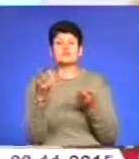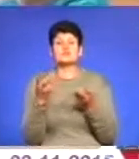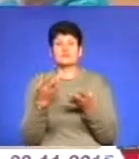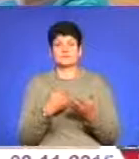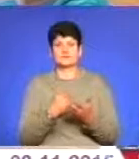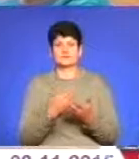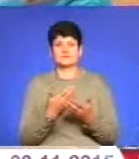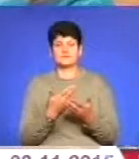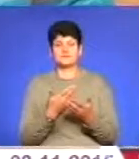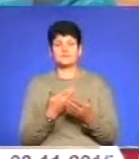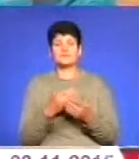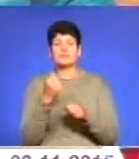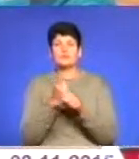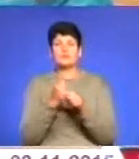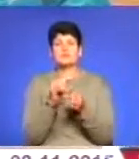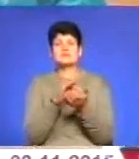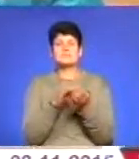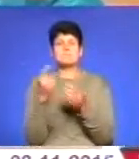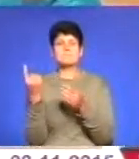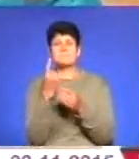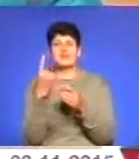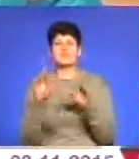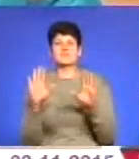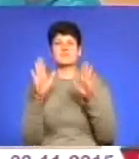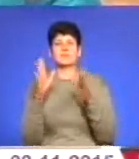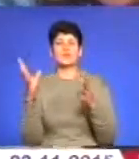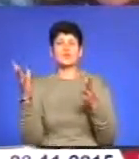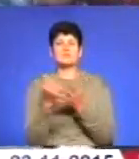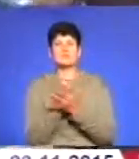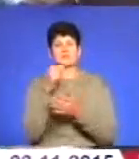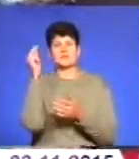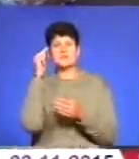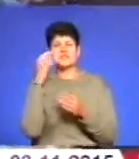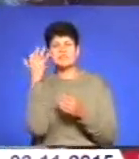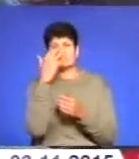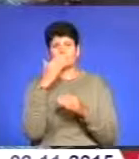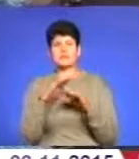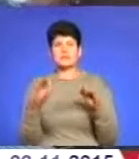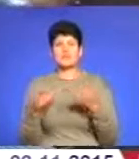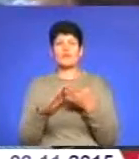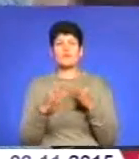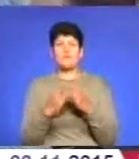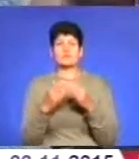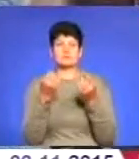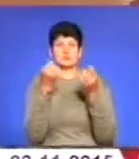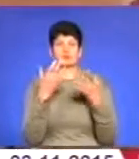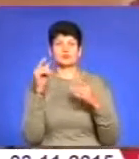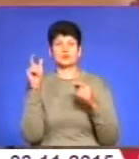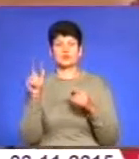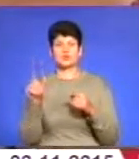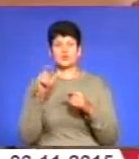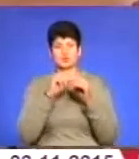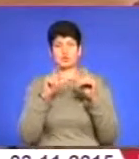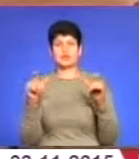знайти. У доробку центру перший в Україні випадок успішного навчання сліпої дитини в умовах звичайної школи. Цього разу